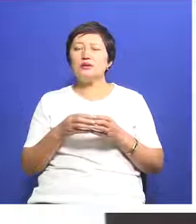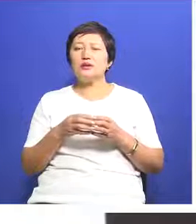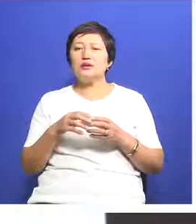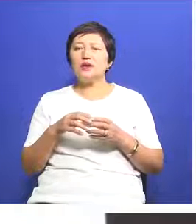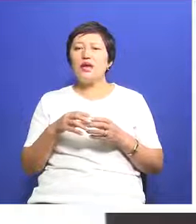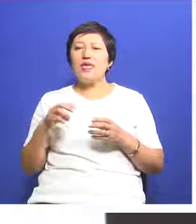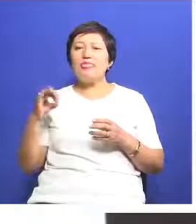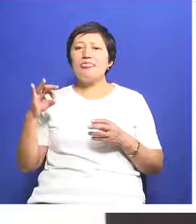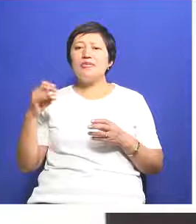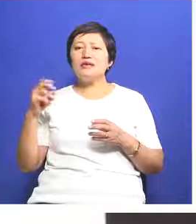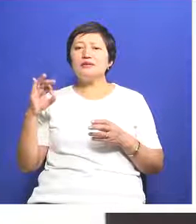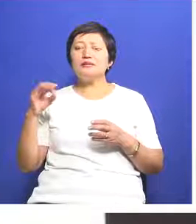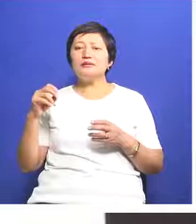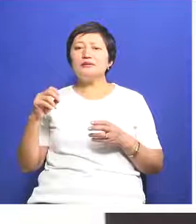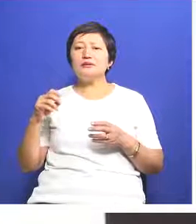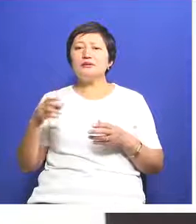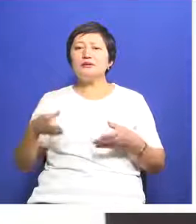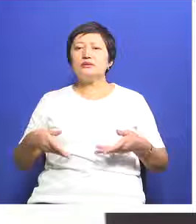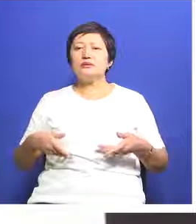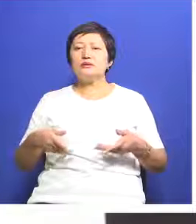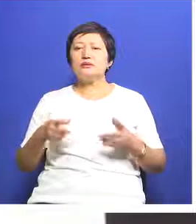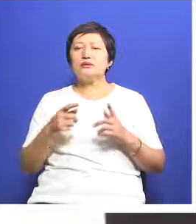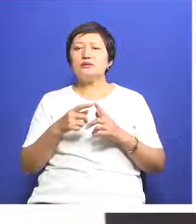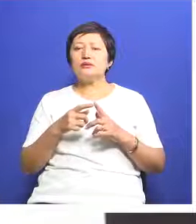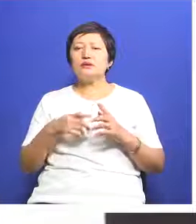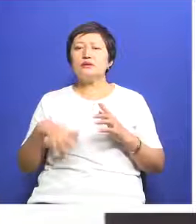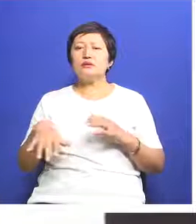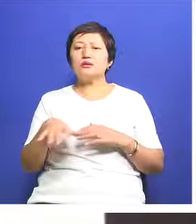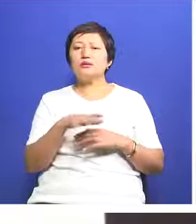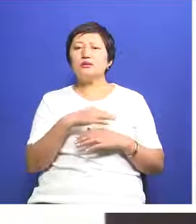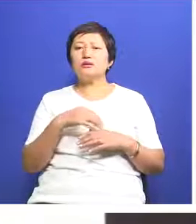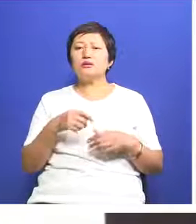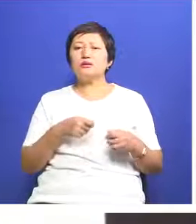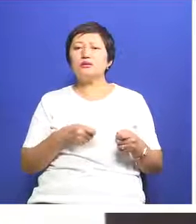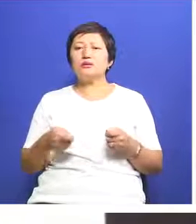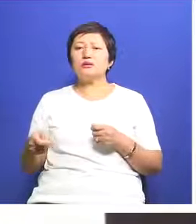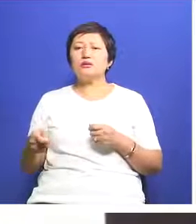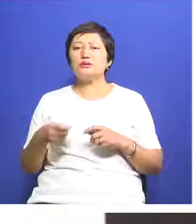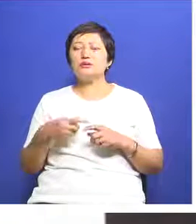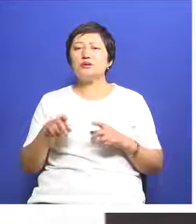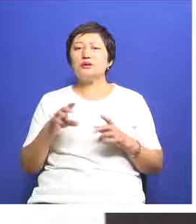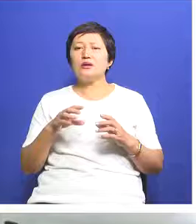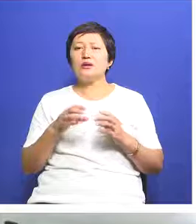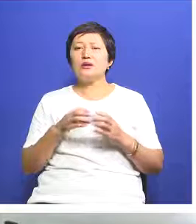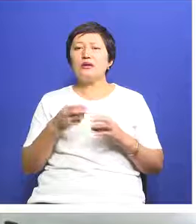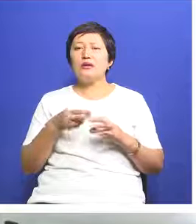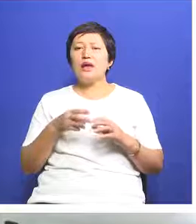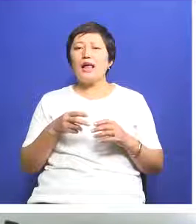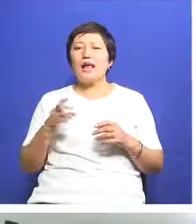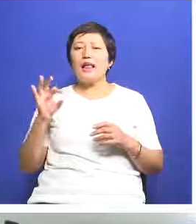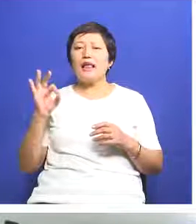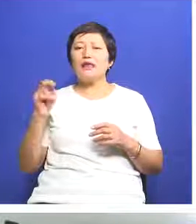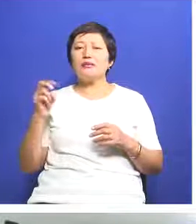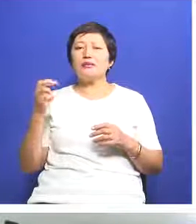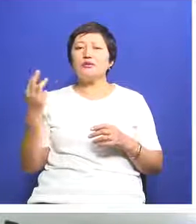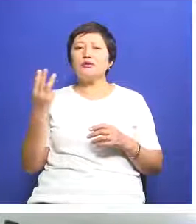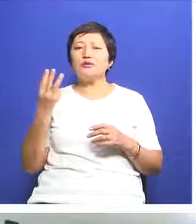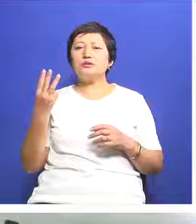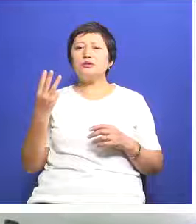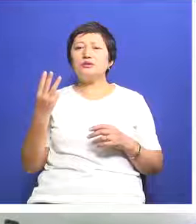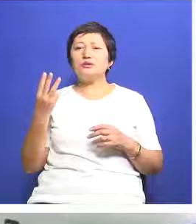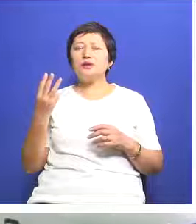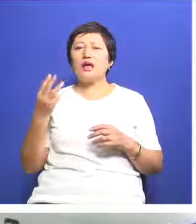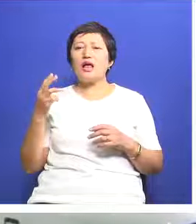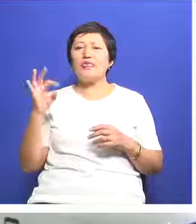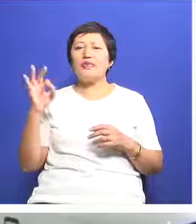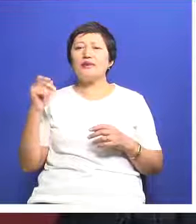Сосын теспелі жаңа тұрғындарды сұрап отырмын, қанша адам құжатын өткізді деп. Газ міне келіп тұр, енді 3 адам қазір